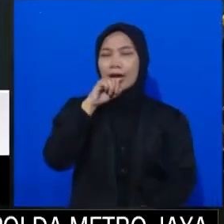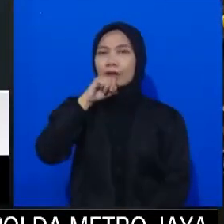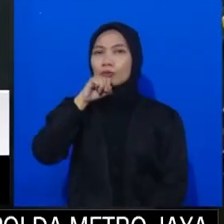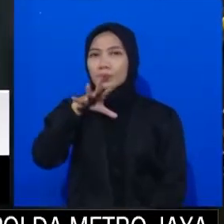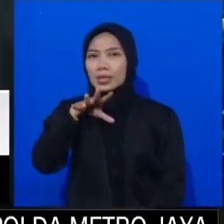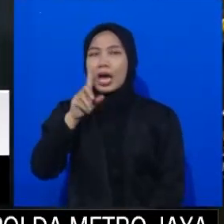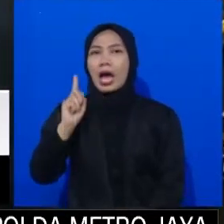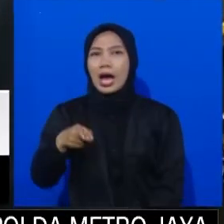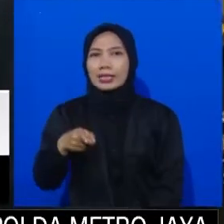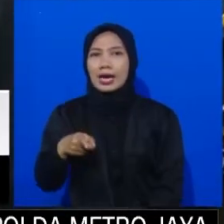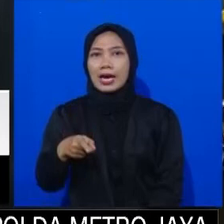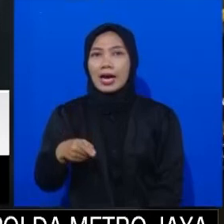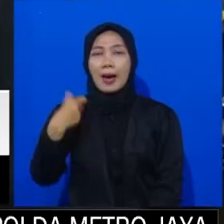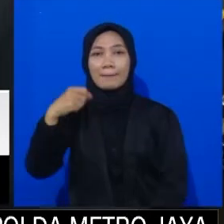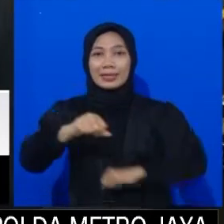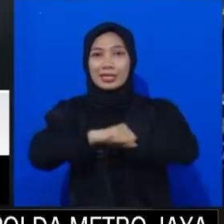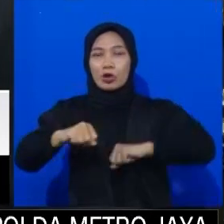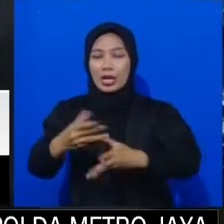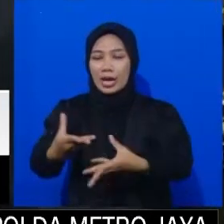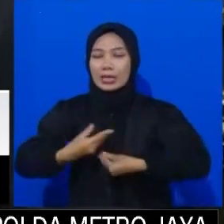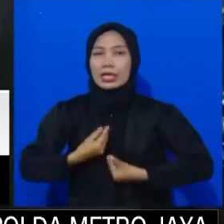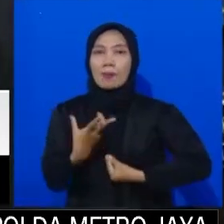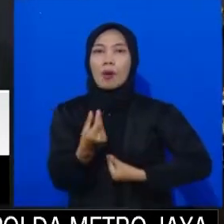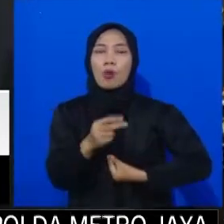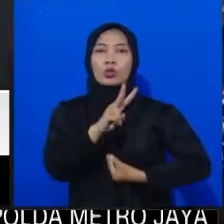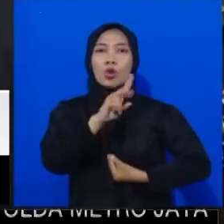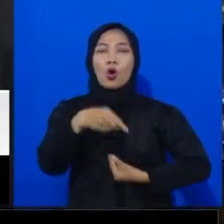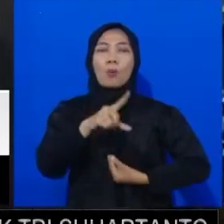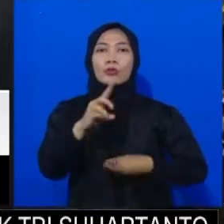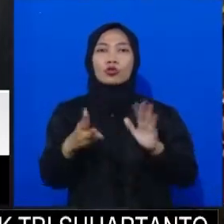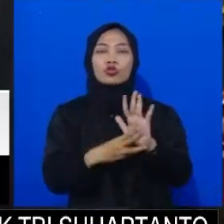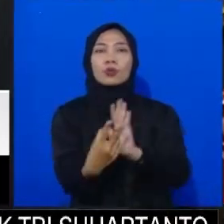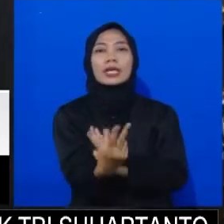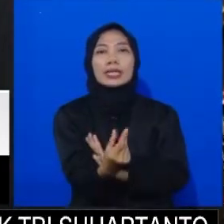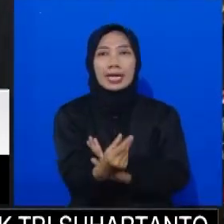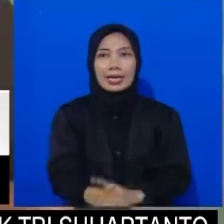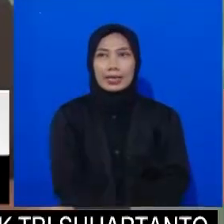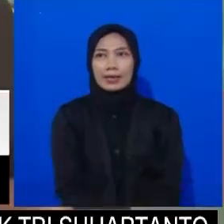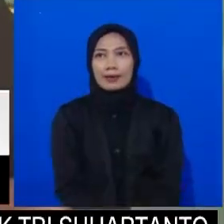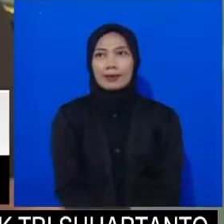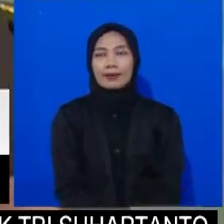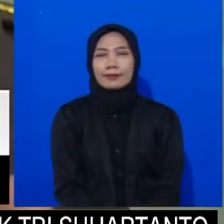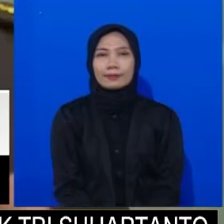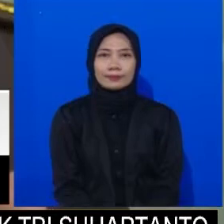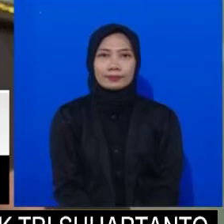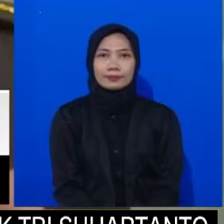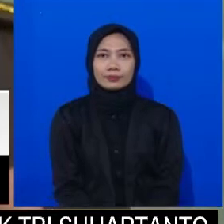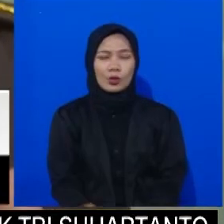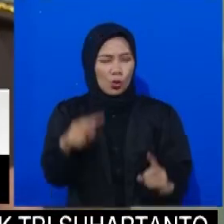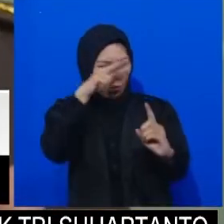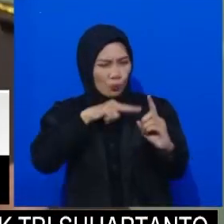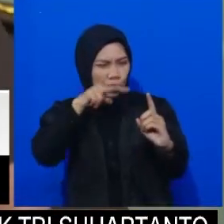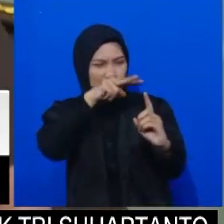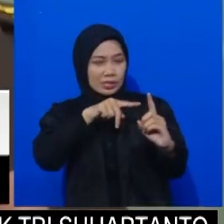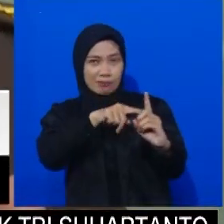terindikasi menerima uang 27 miliar rupiah sebelum menjabat Menpora. Setelah menjalani pemeriksaan selama 2